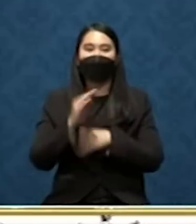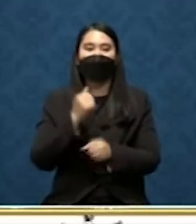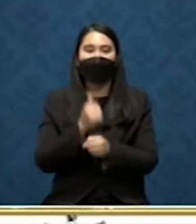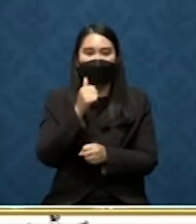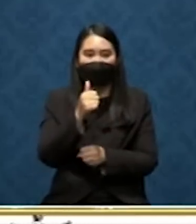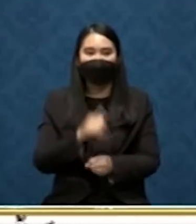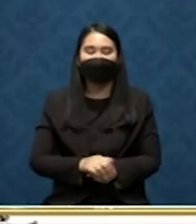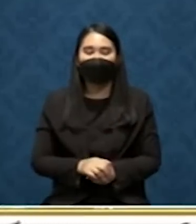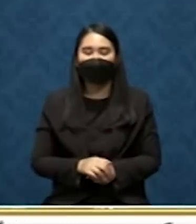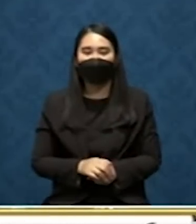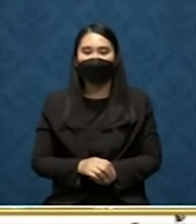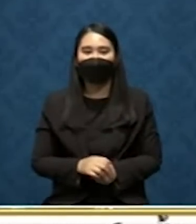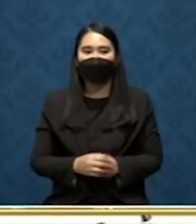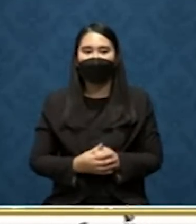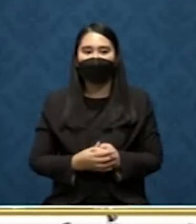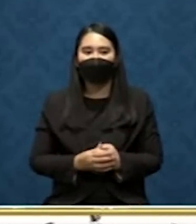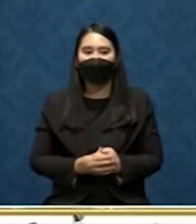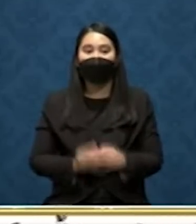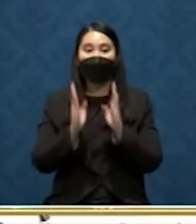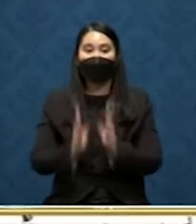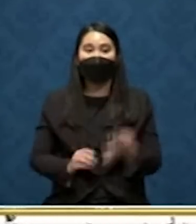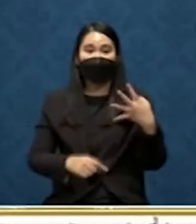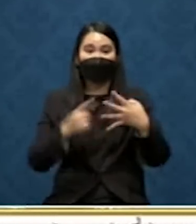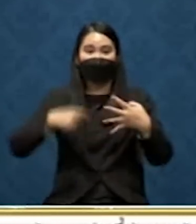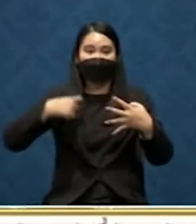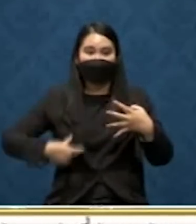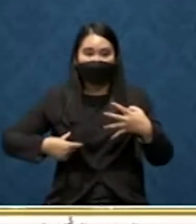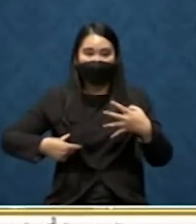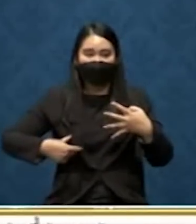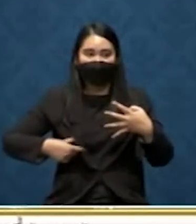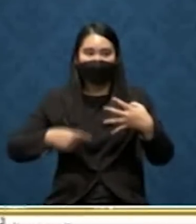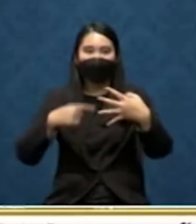ะไม่ต้องหวังเลยว่า 4 คนที่ถูกจับขึ้นสารไปก่อนหน้านี้